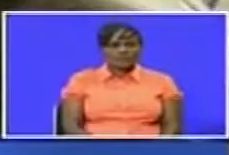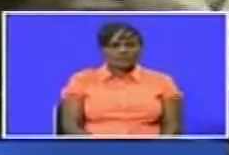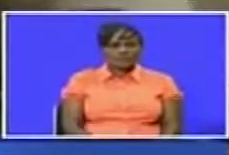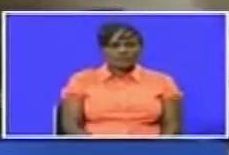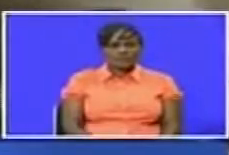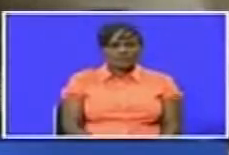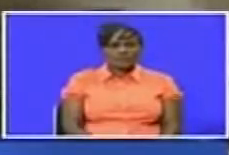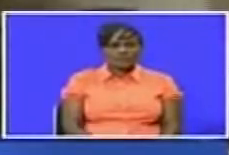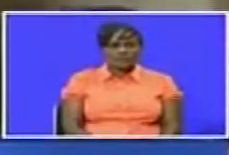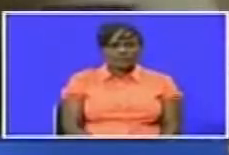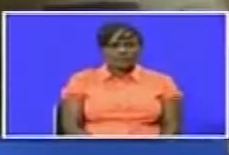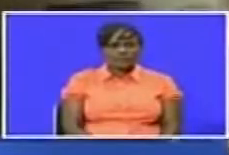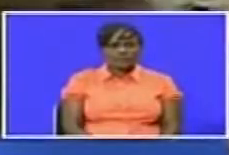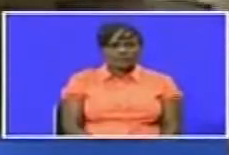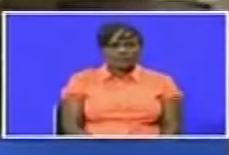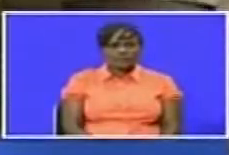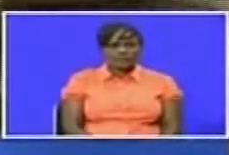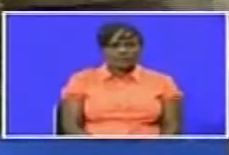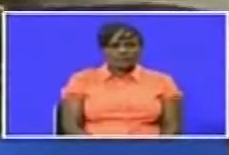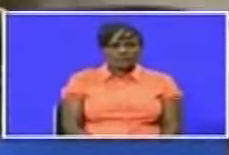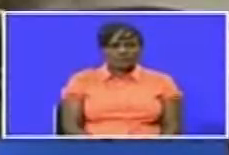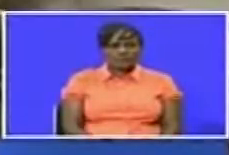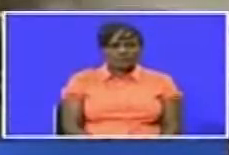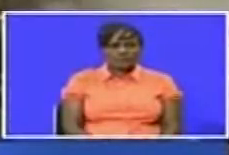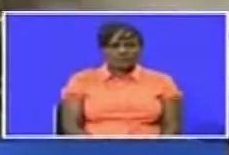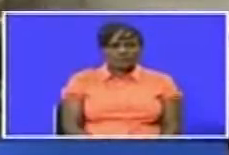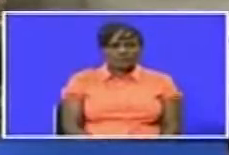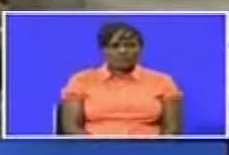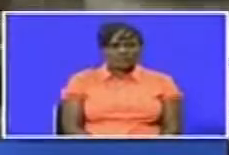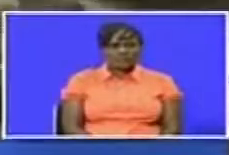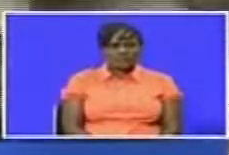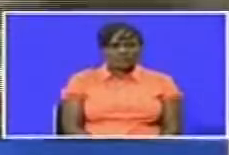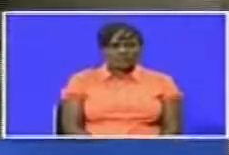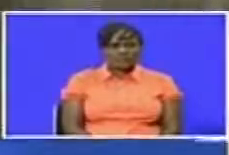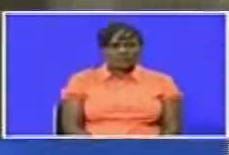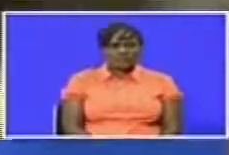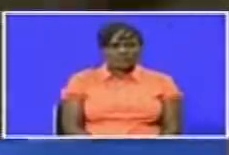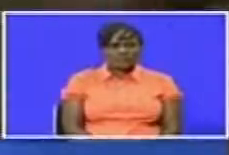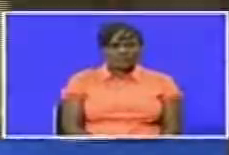They'll take it to Karen, where we have taken the rapids, we have taken the turkey.